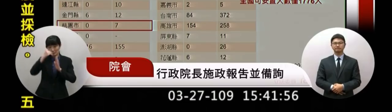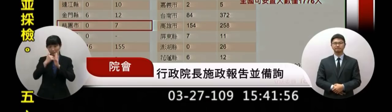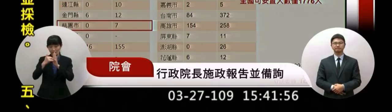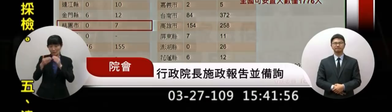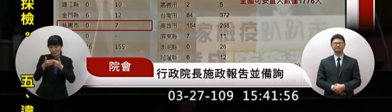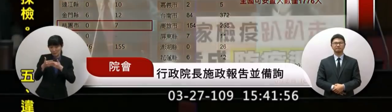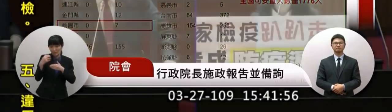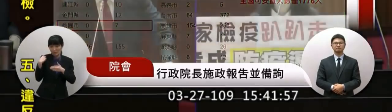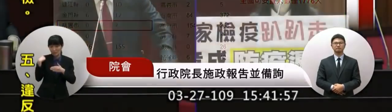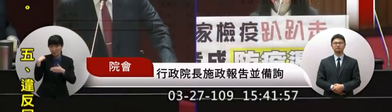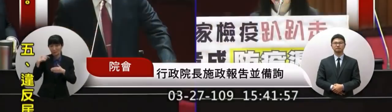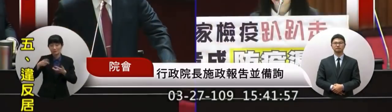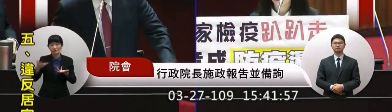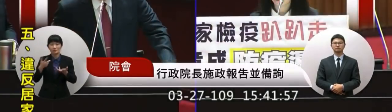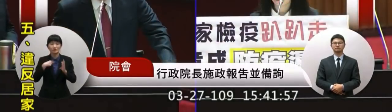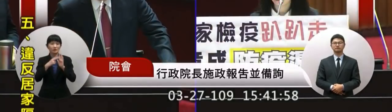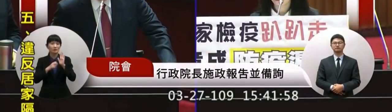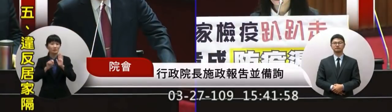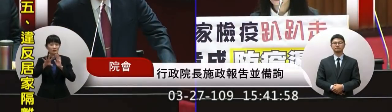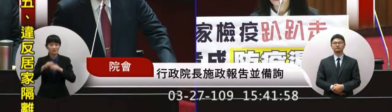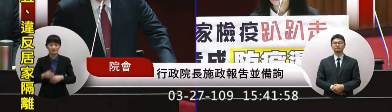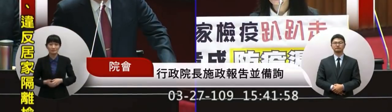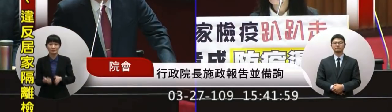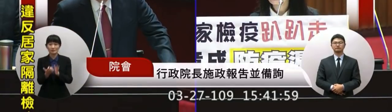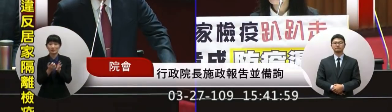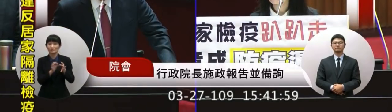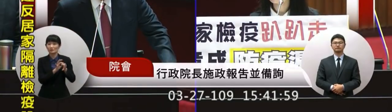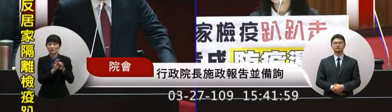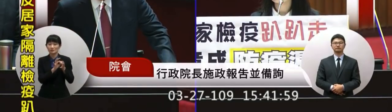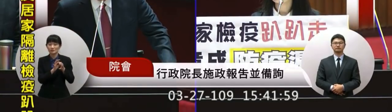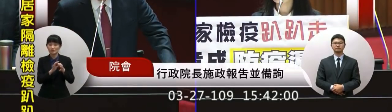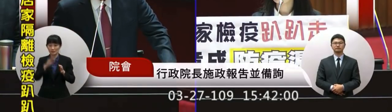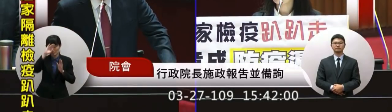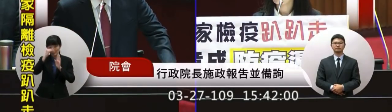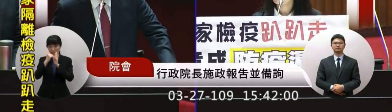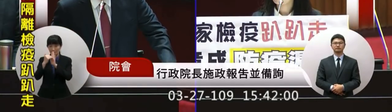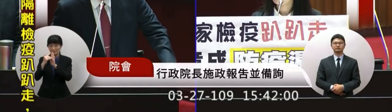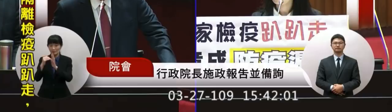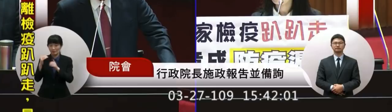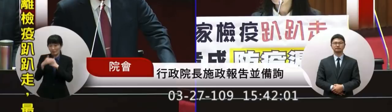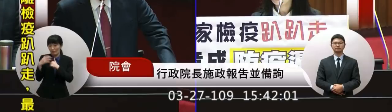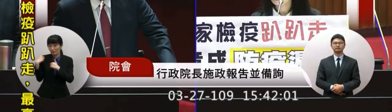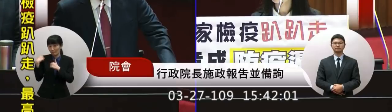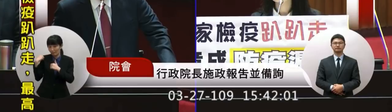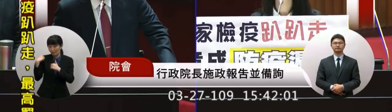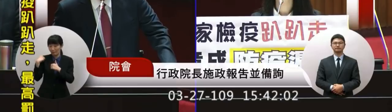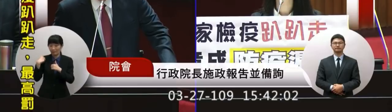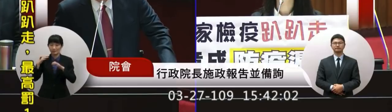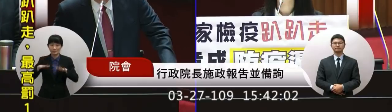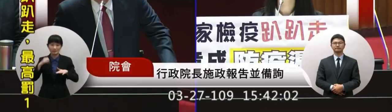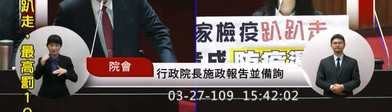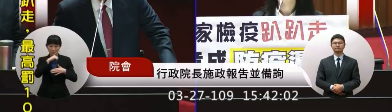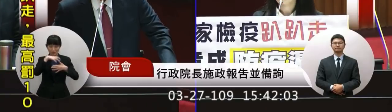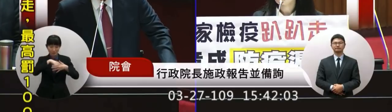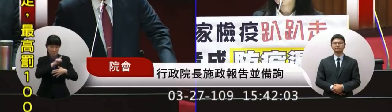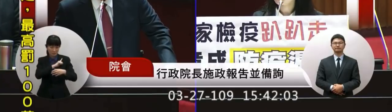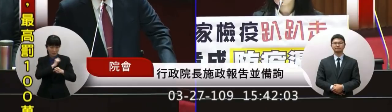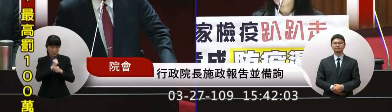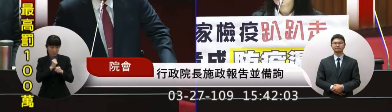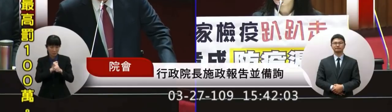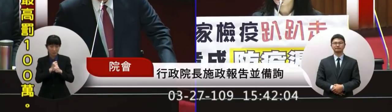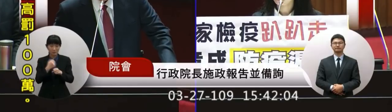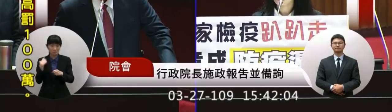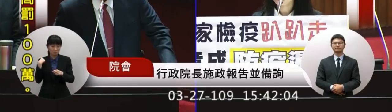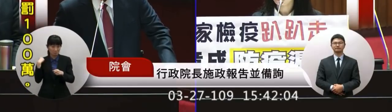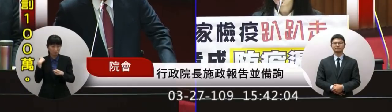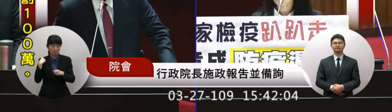委员报告一下。刚刚委员在关心这个防护衣，我们国产的防护衣的材料，经